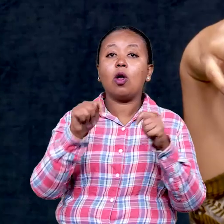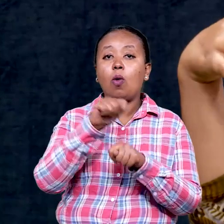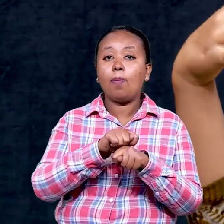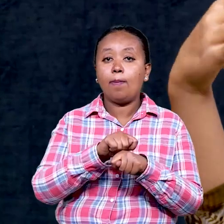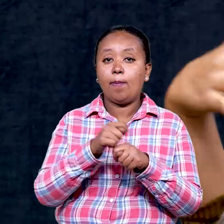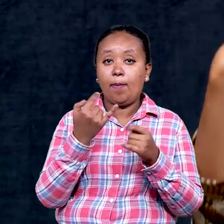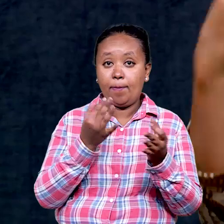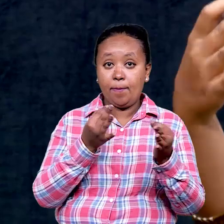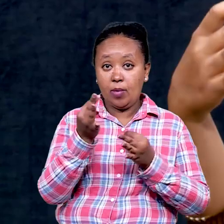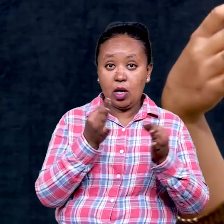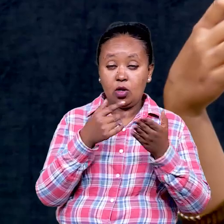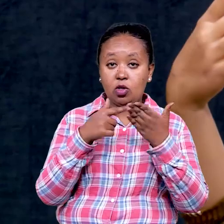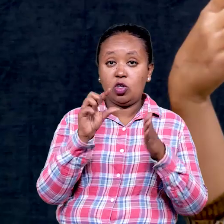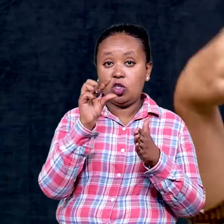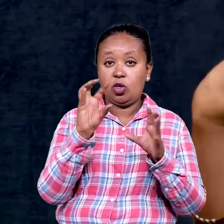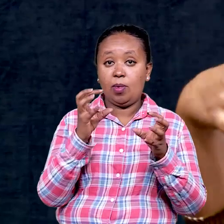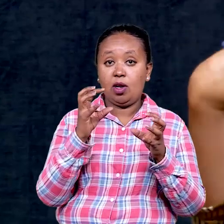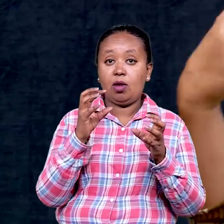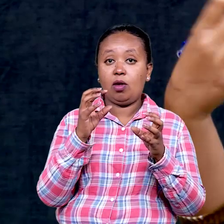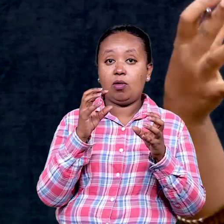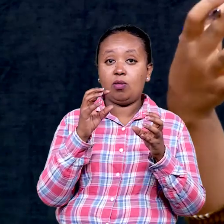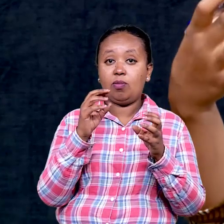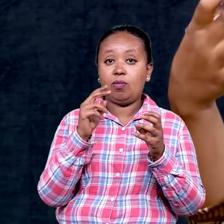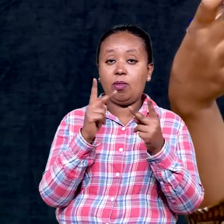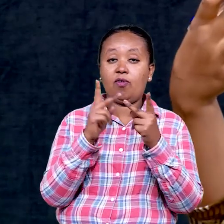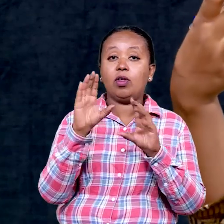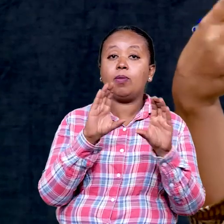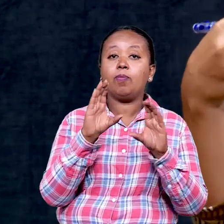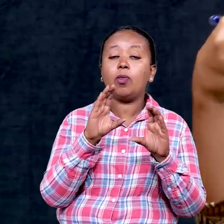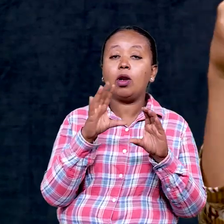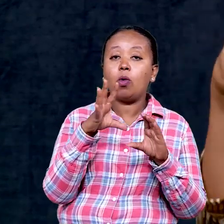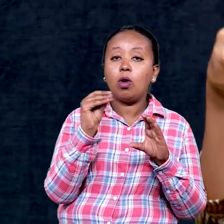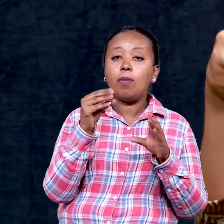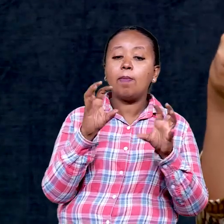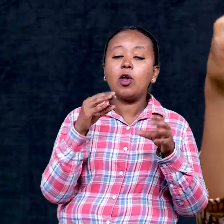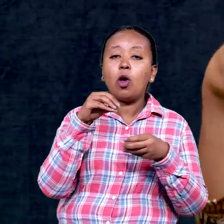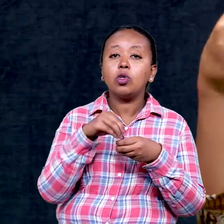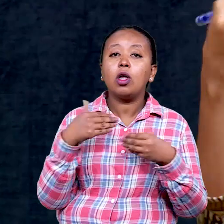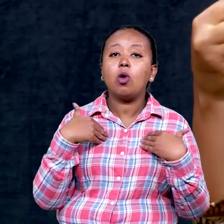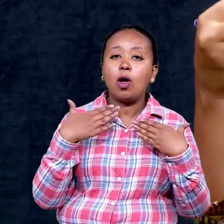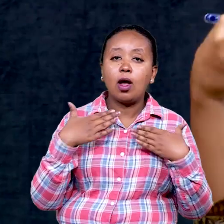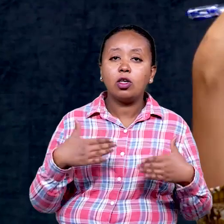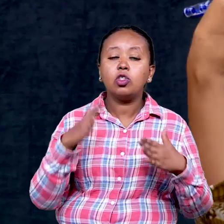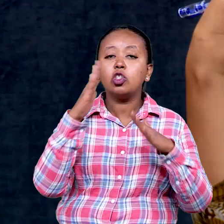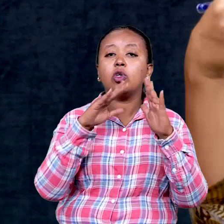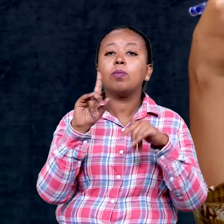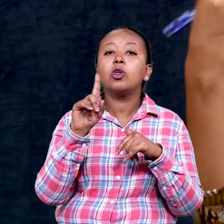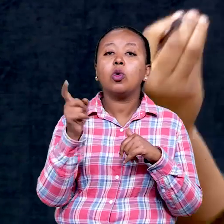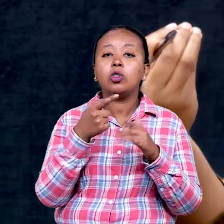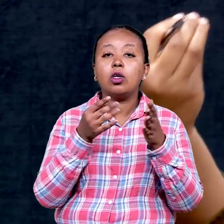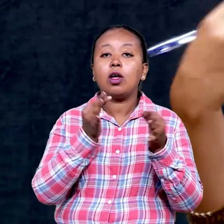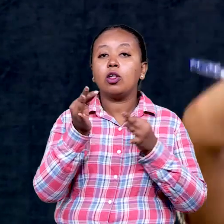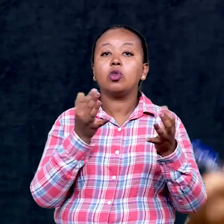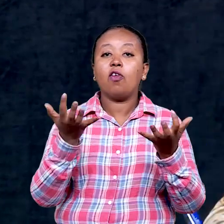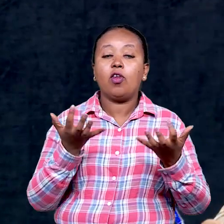እንደ ተቋም አሁን በገለጹልኝ አገላለጽ ትንሽ ሚዲያን ፐርፌክት ያደርገዋል። እና ሚዲያ ውስጥ ያሉት አካላት ችግራቸው ምን